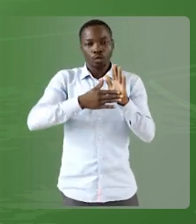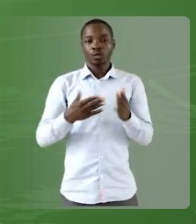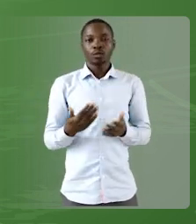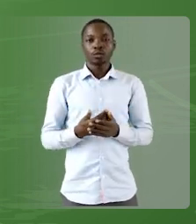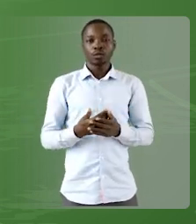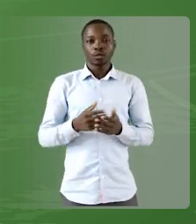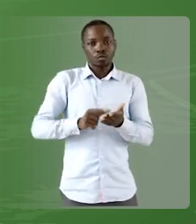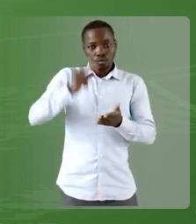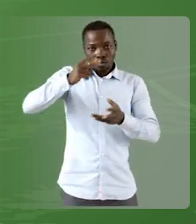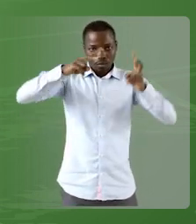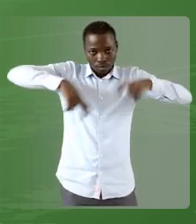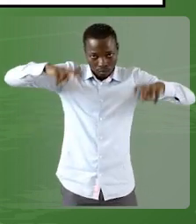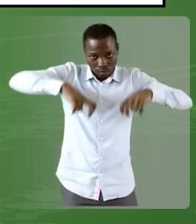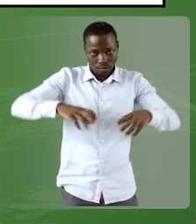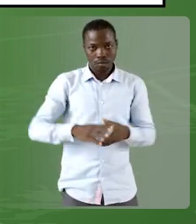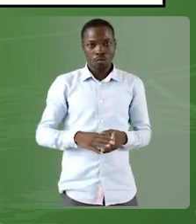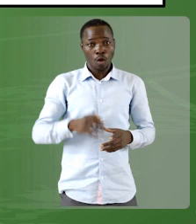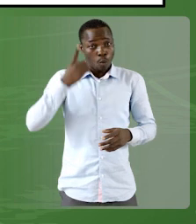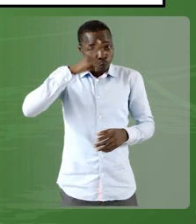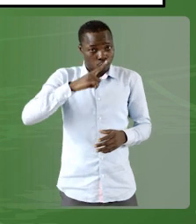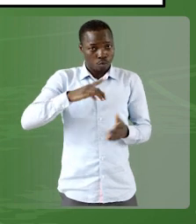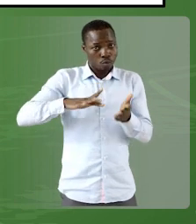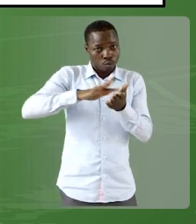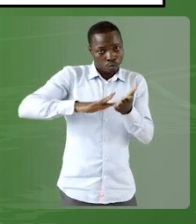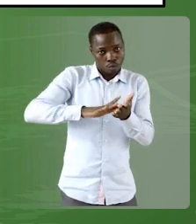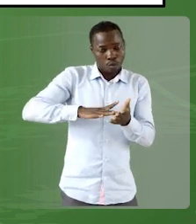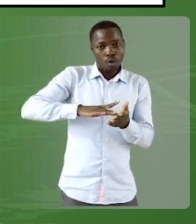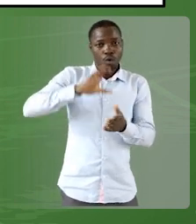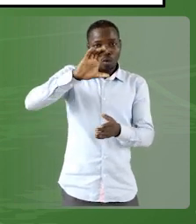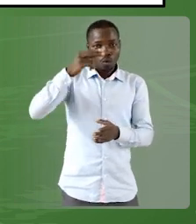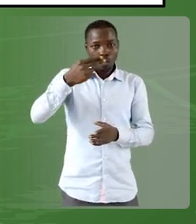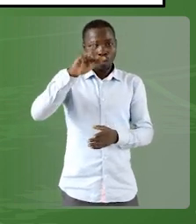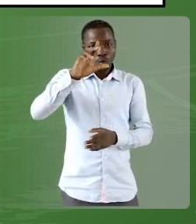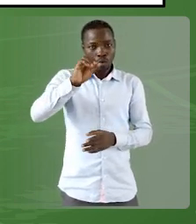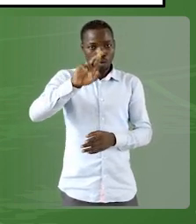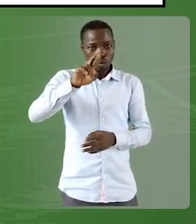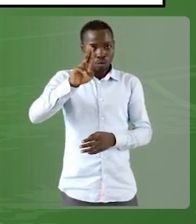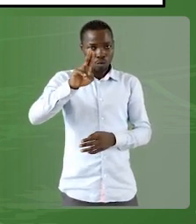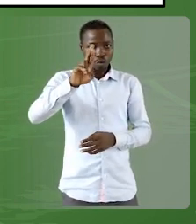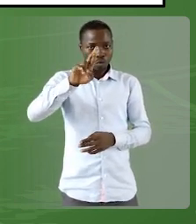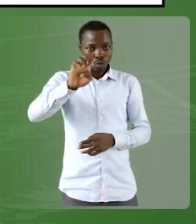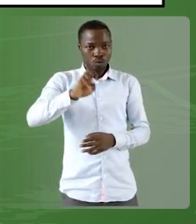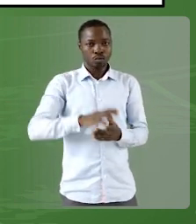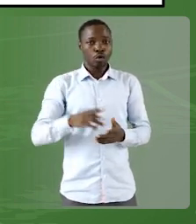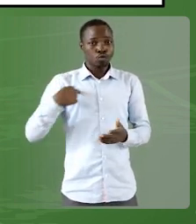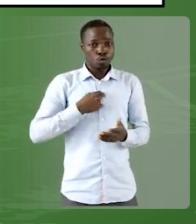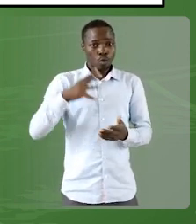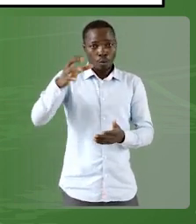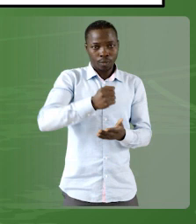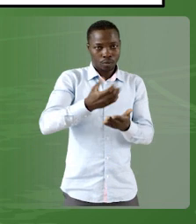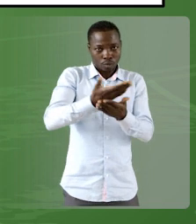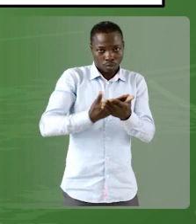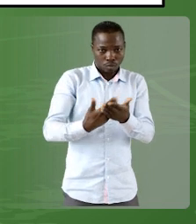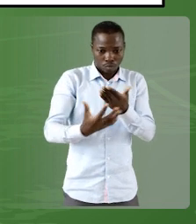Ensuite, concernant les sels de chlorure, nous prenons un filtrat de solution de sol auquel nous